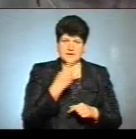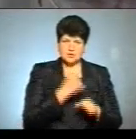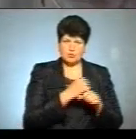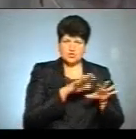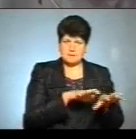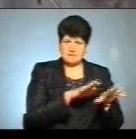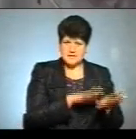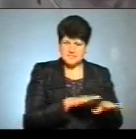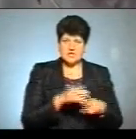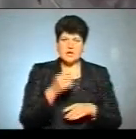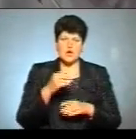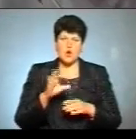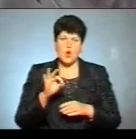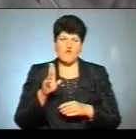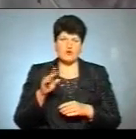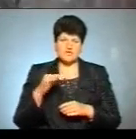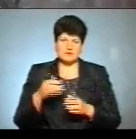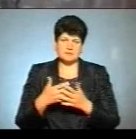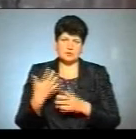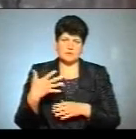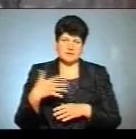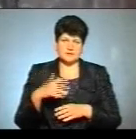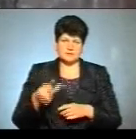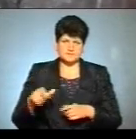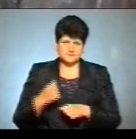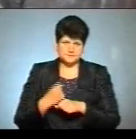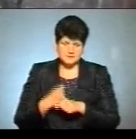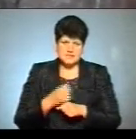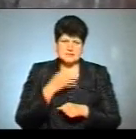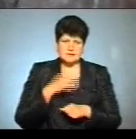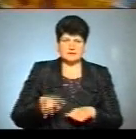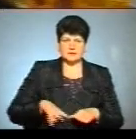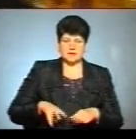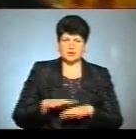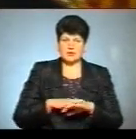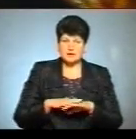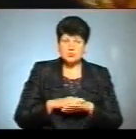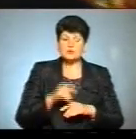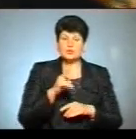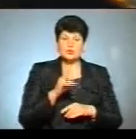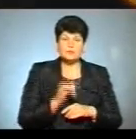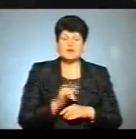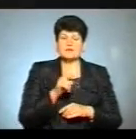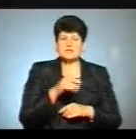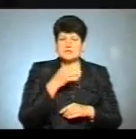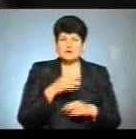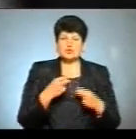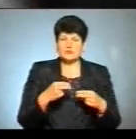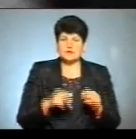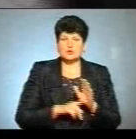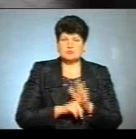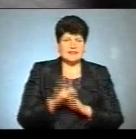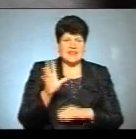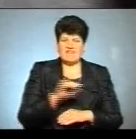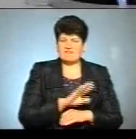місць, і овочевий, де таких місць майже 50, розповів директор ринку Іван Заболотний. За його словами, у цих відділах торгувати розпочали не